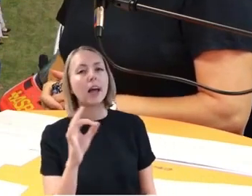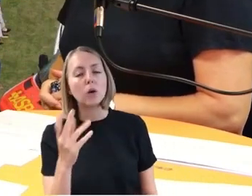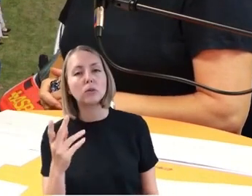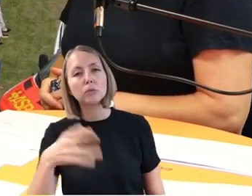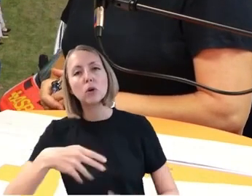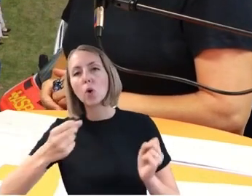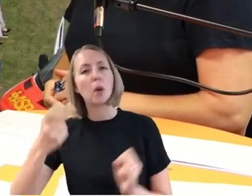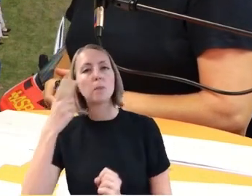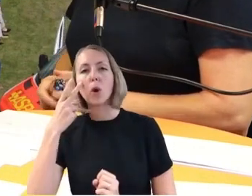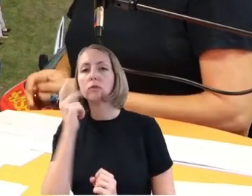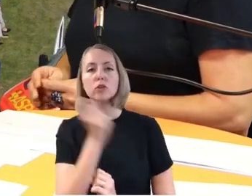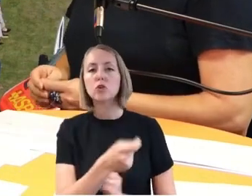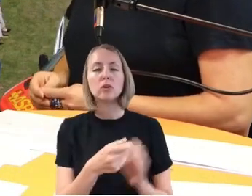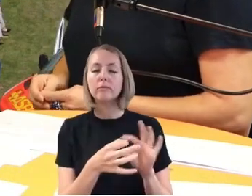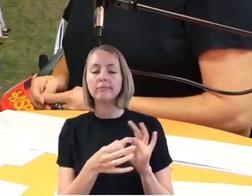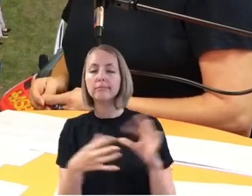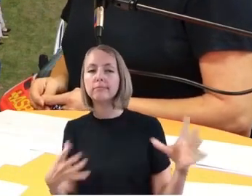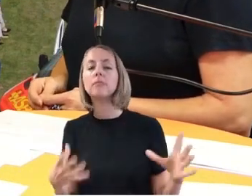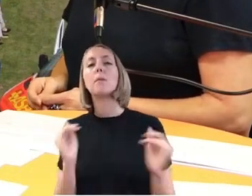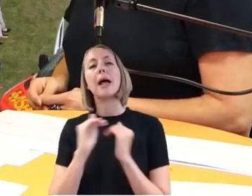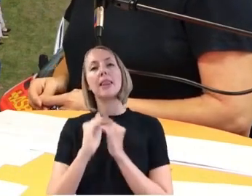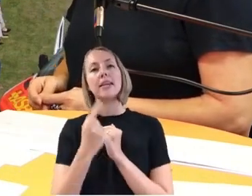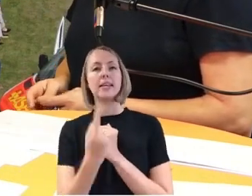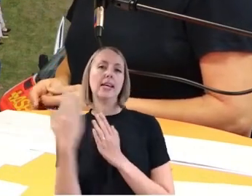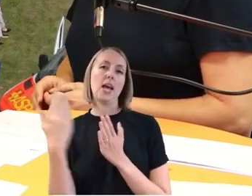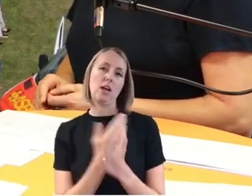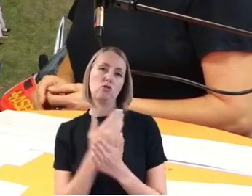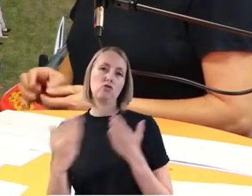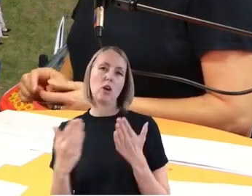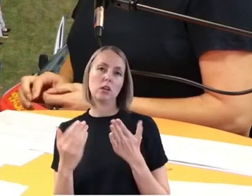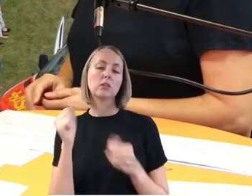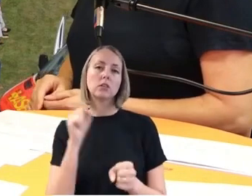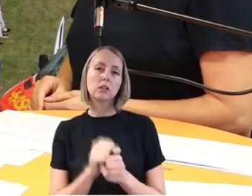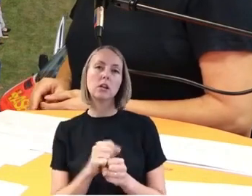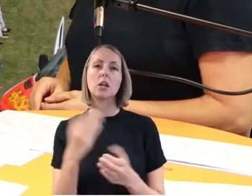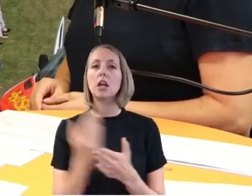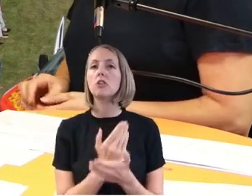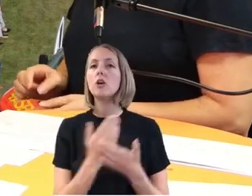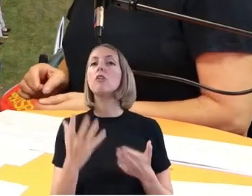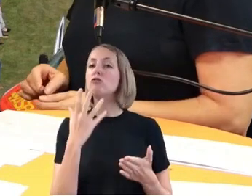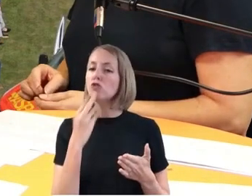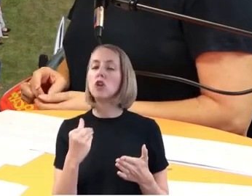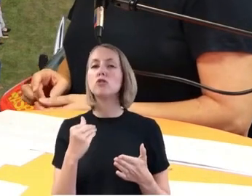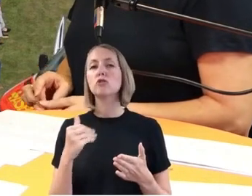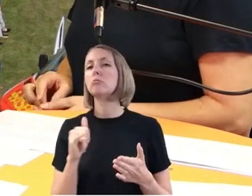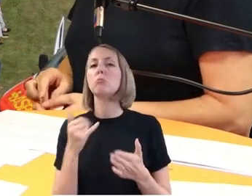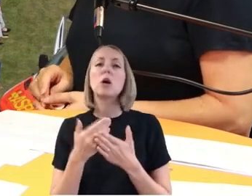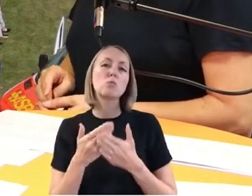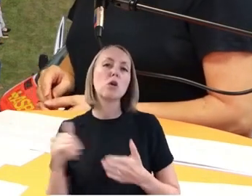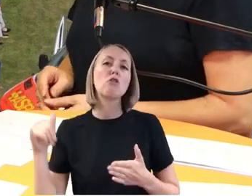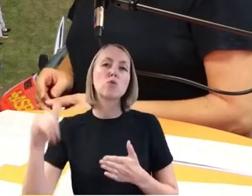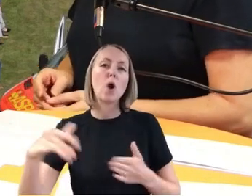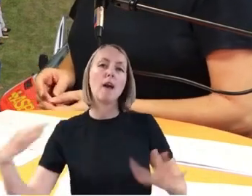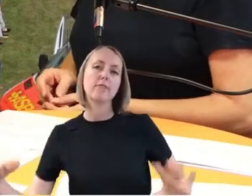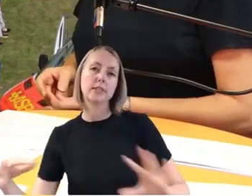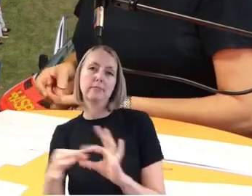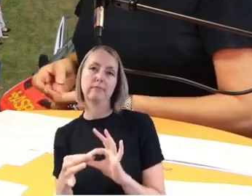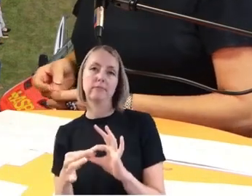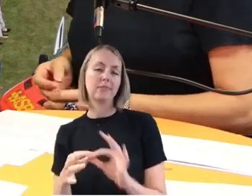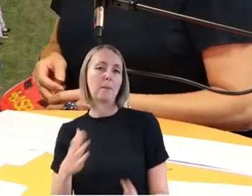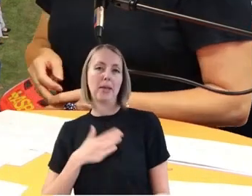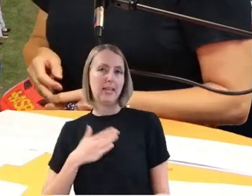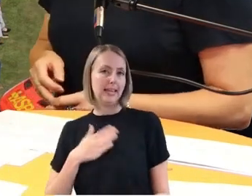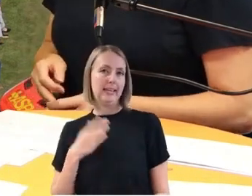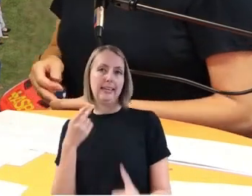sie können ja so operative anteile daran an liedern aber das ist eigentlich nicht unser betrachtung horizont und ist dann auch in der auswertung nicht das was wir